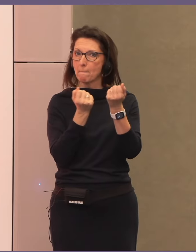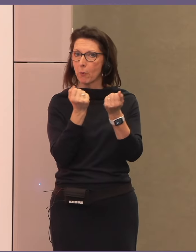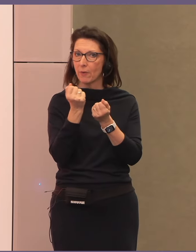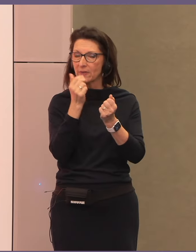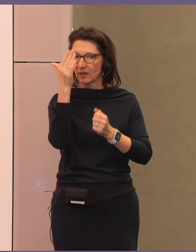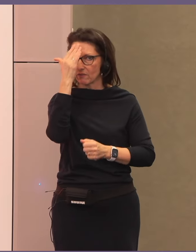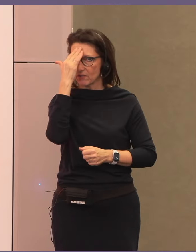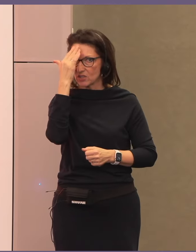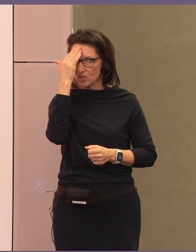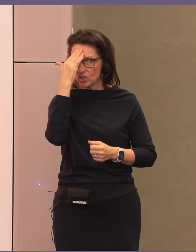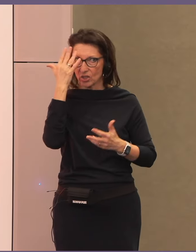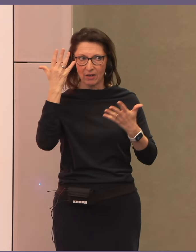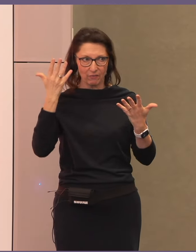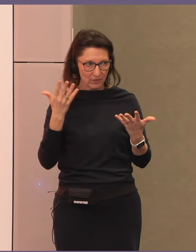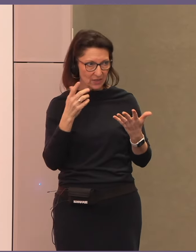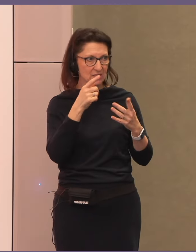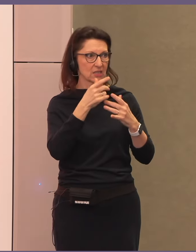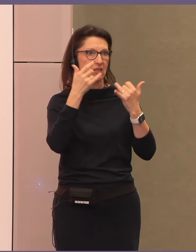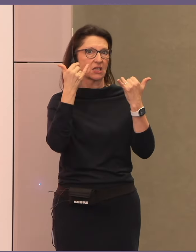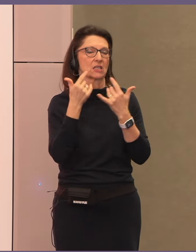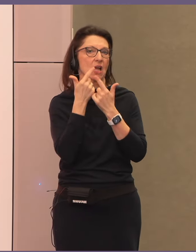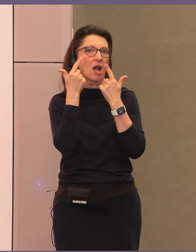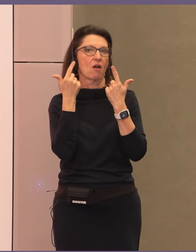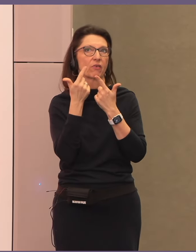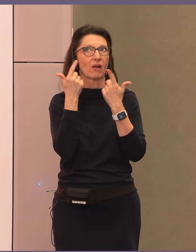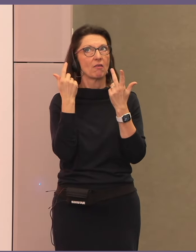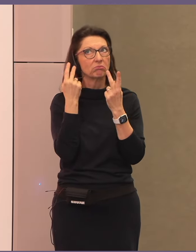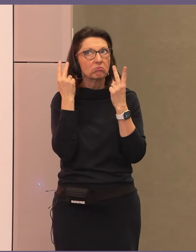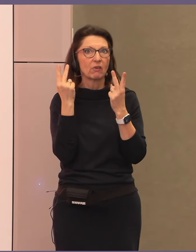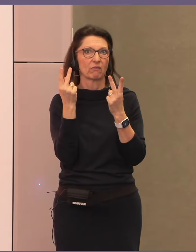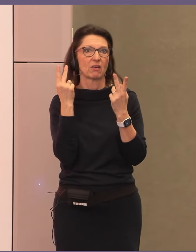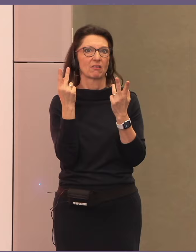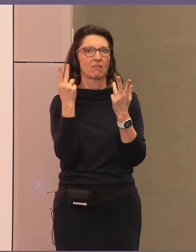Aufladung der Bedeutung, die vor allem